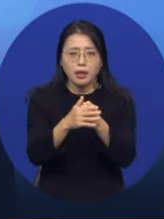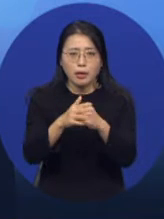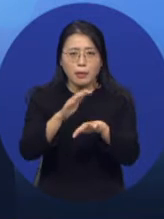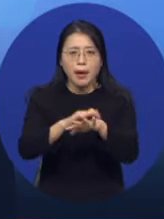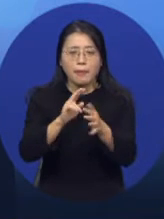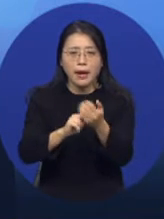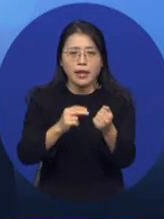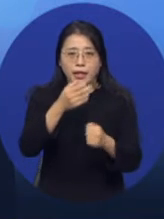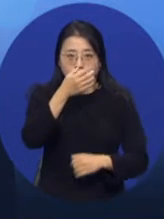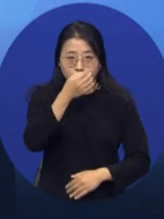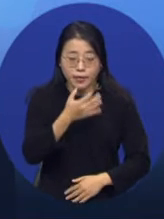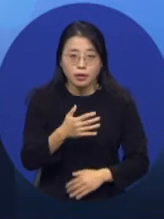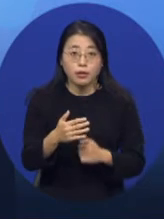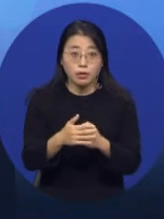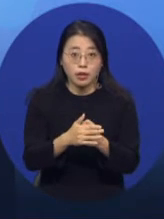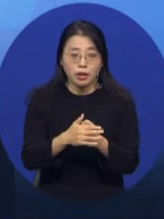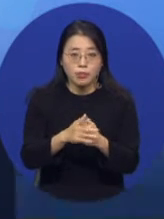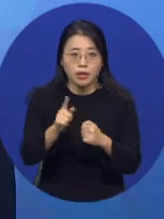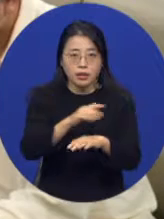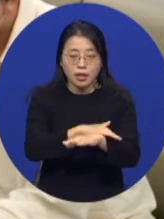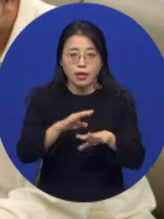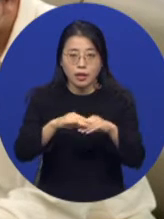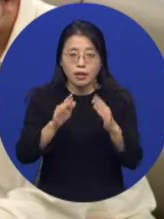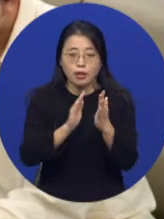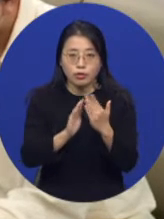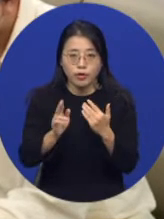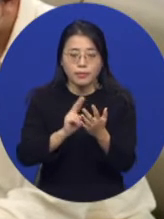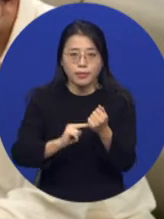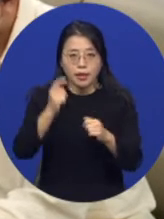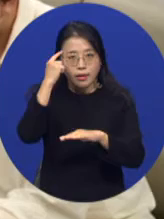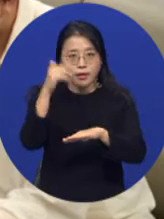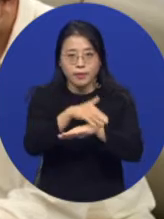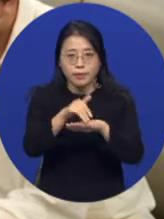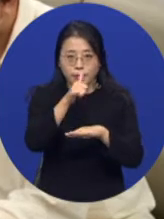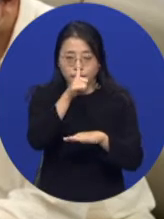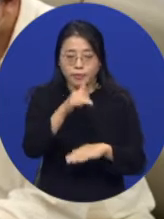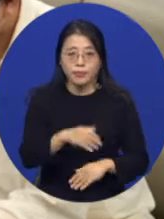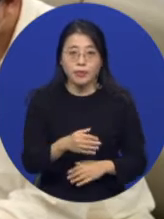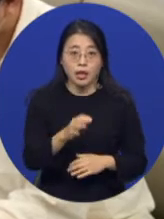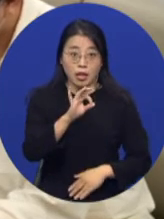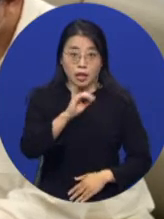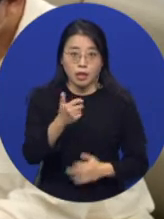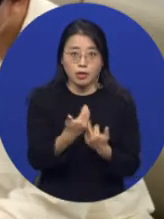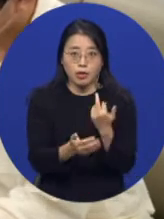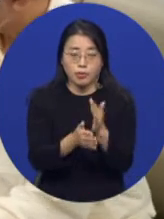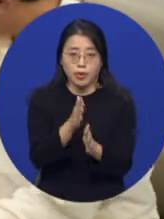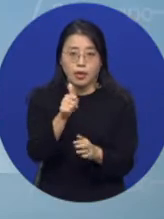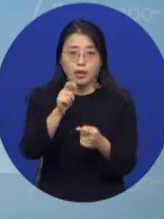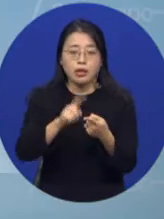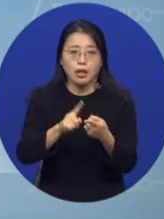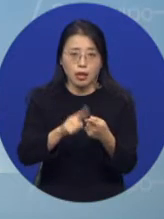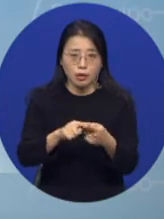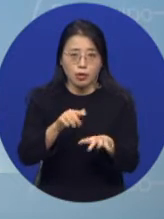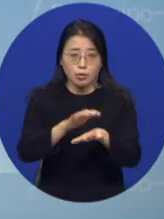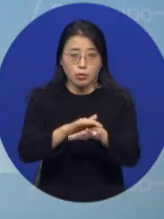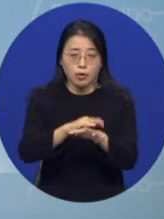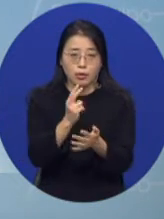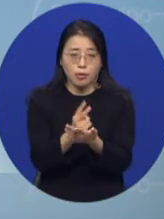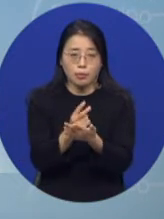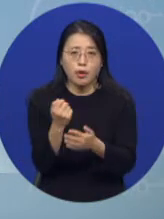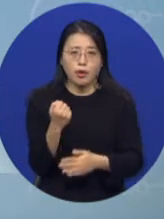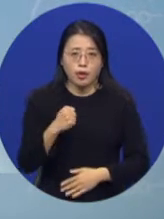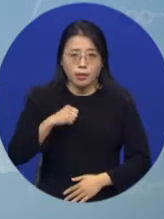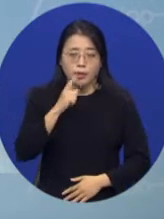절차 진행되는 대로 그 마음은 변한 바는 없어요. 이종우 서귀포시장에 대해서도 경찰은 농지법 위반 혐의로